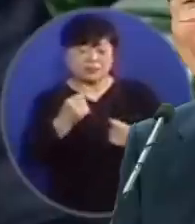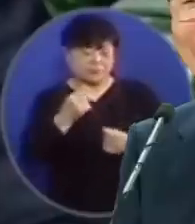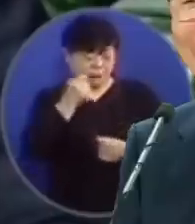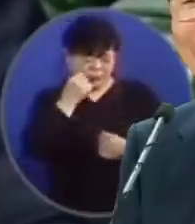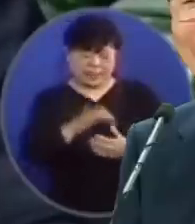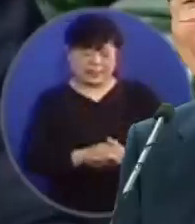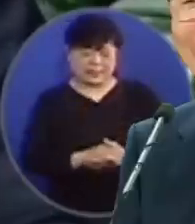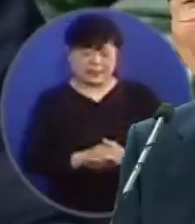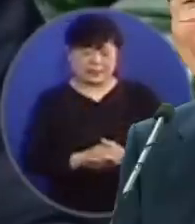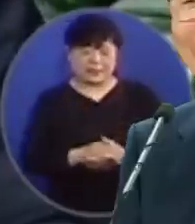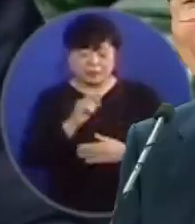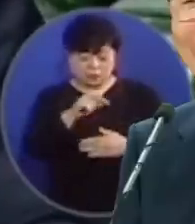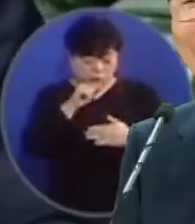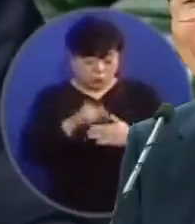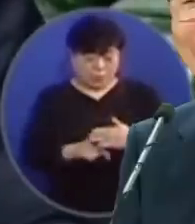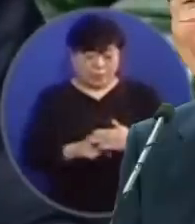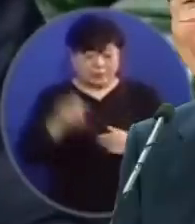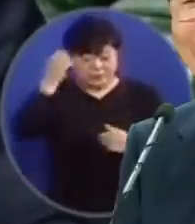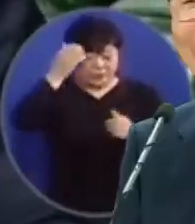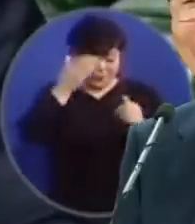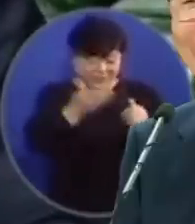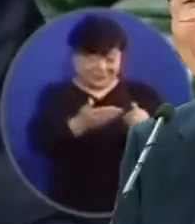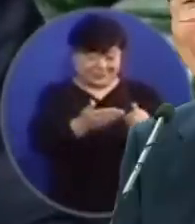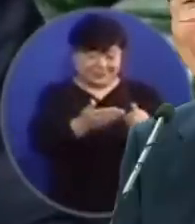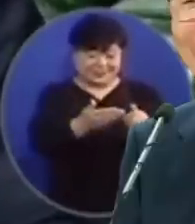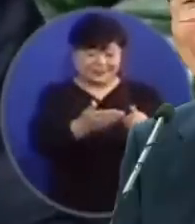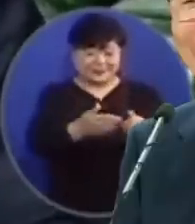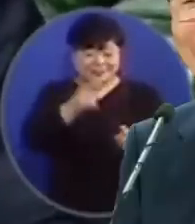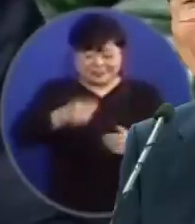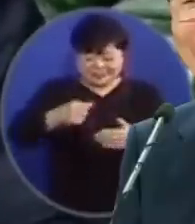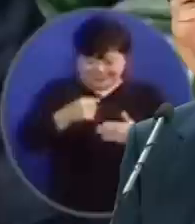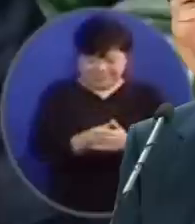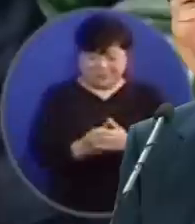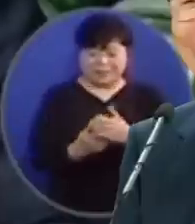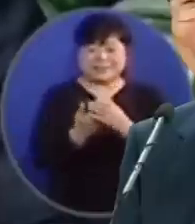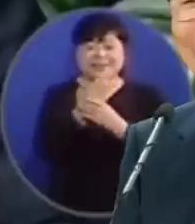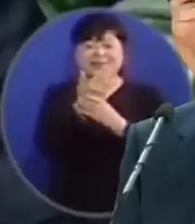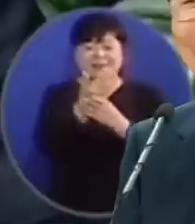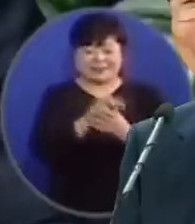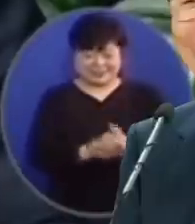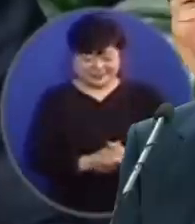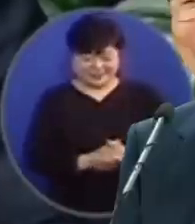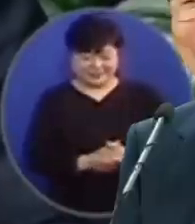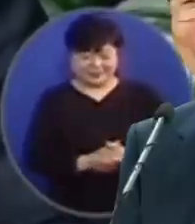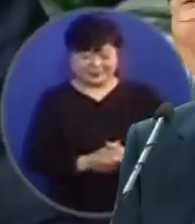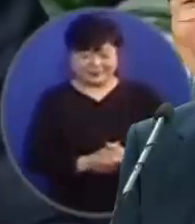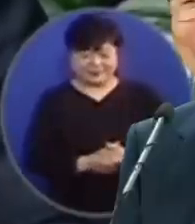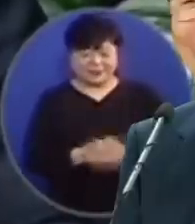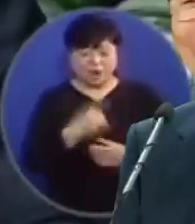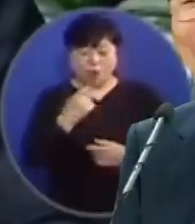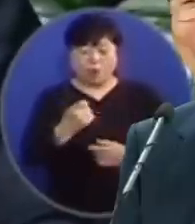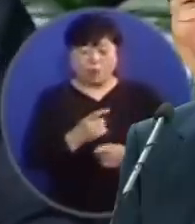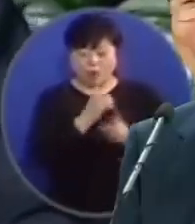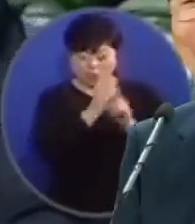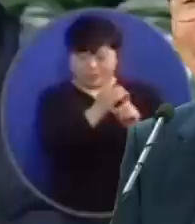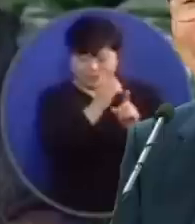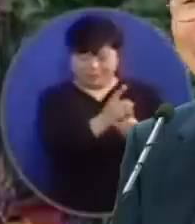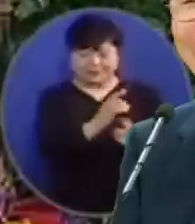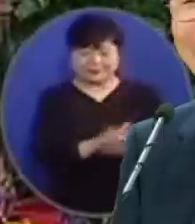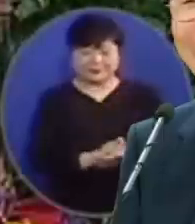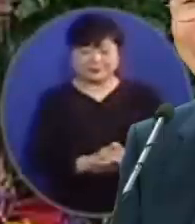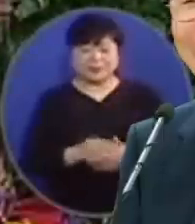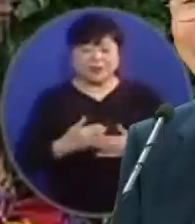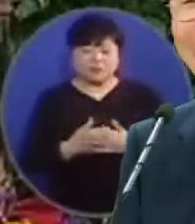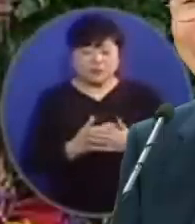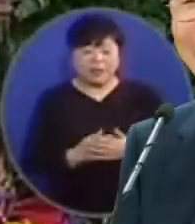됩니다. 속에서 성령으로 담대함이 생겨나면 그 공포를 이길 수가 있는 것입니다.